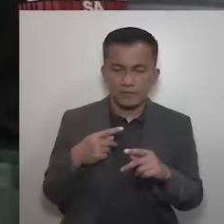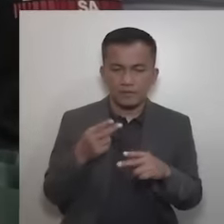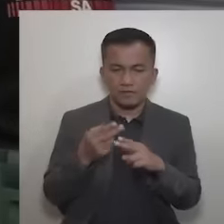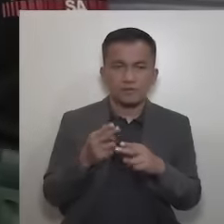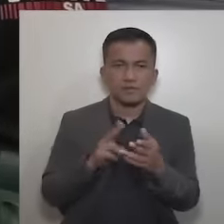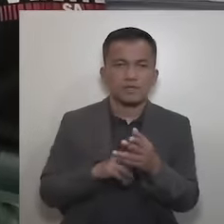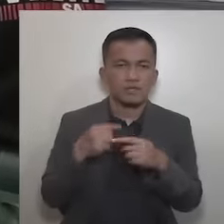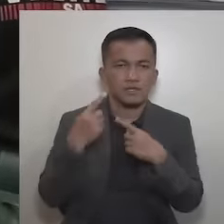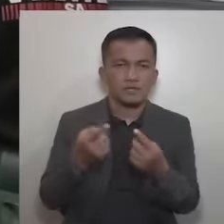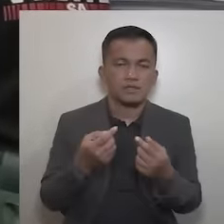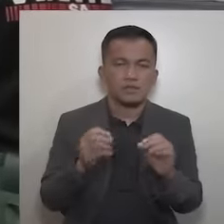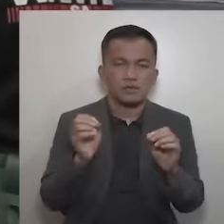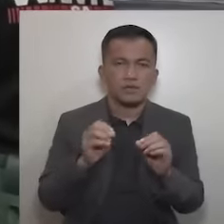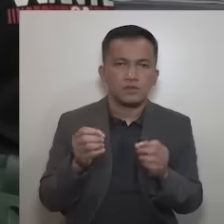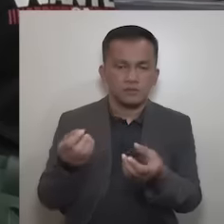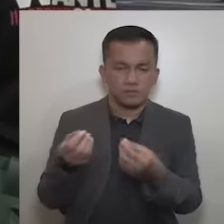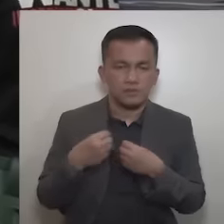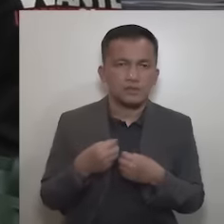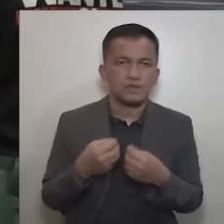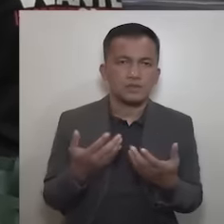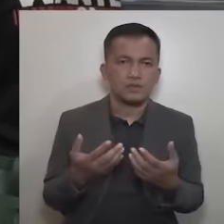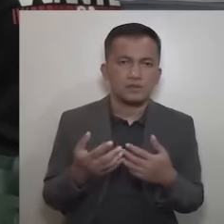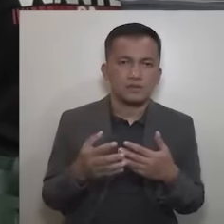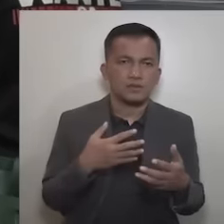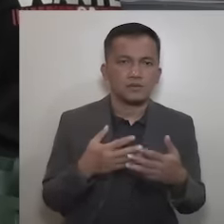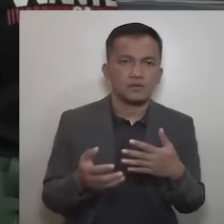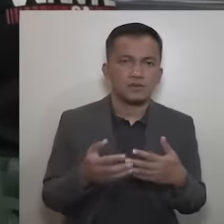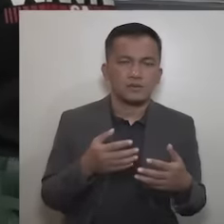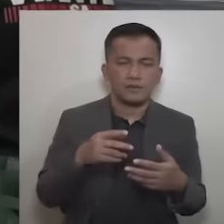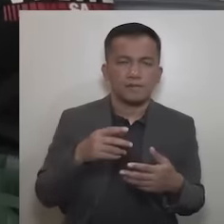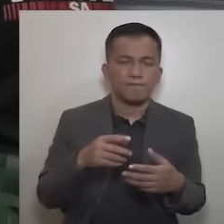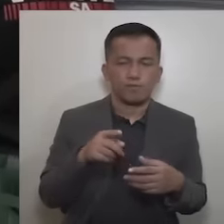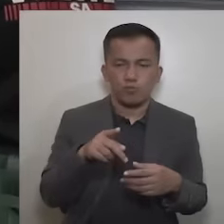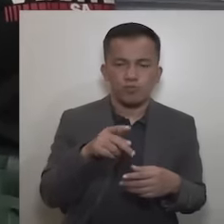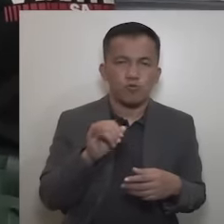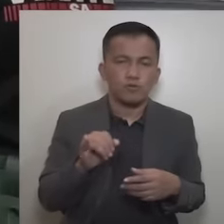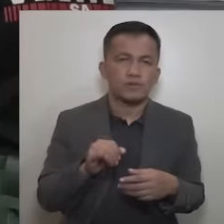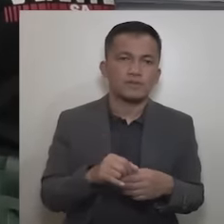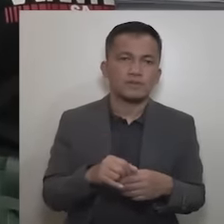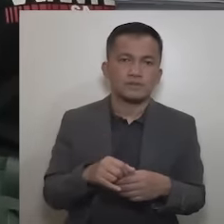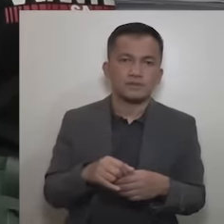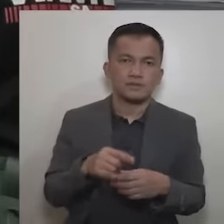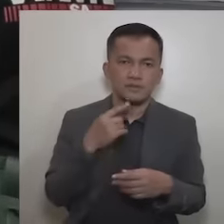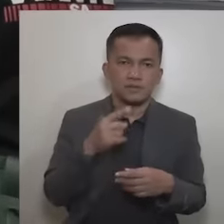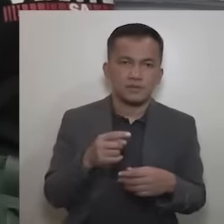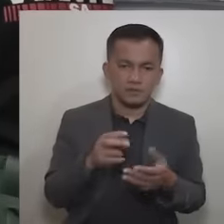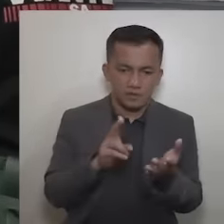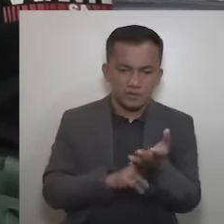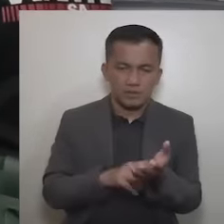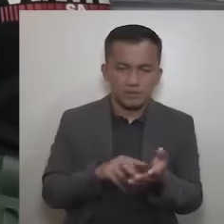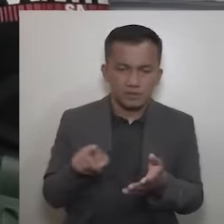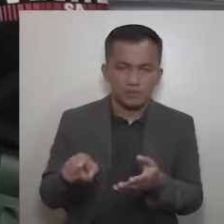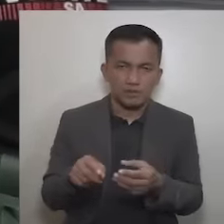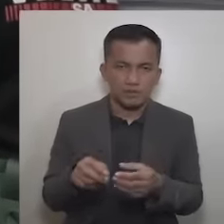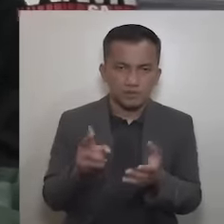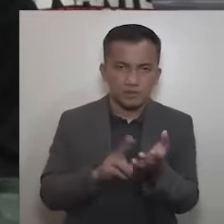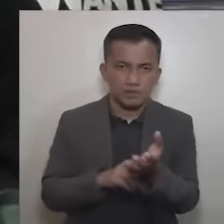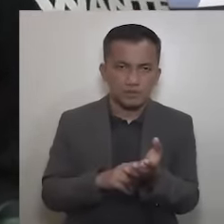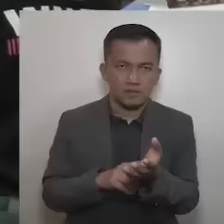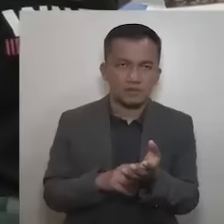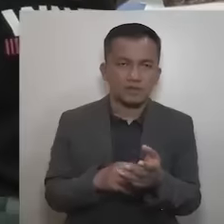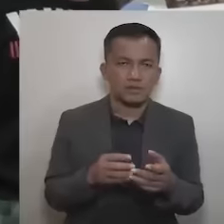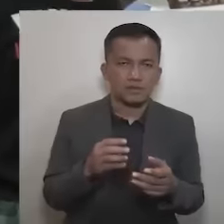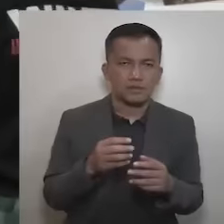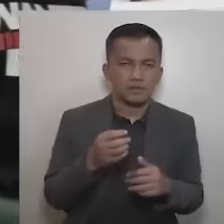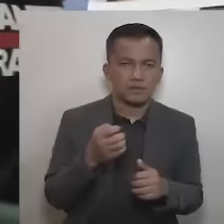na pinirmahan niya, hanggang ngayon walang binibigay sa kanila na kahit na neta, ito papel na to, pinirmahan mo to, ito ang katunayan na pumirma